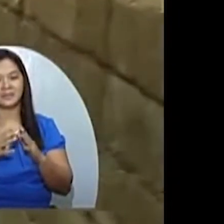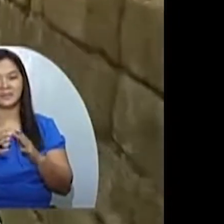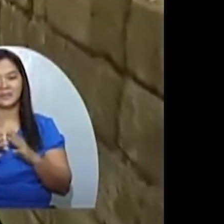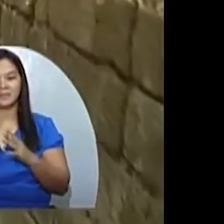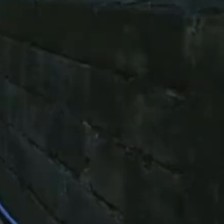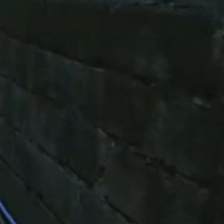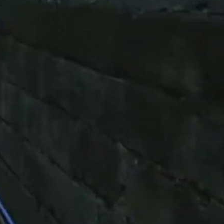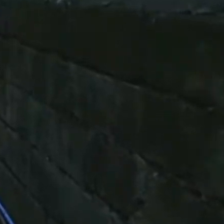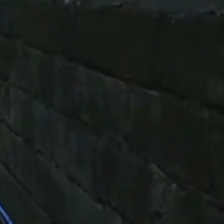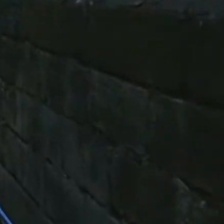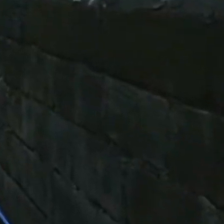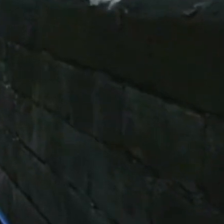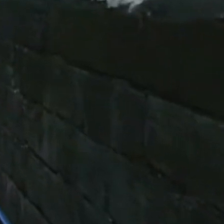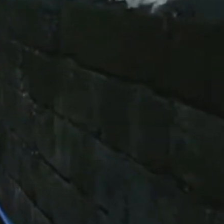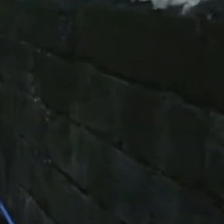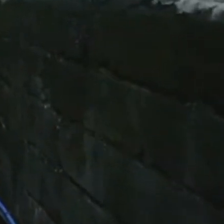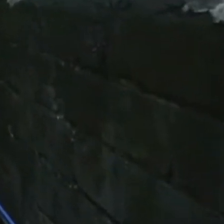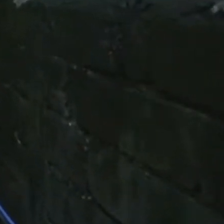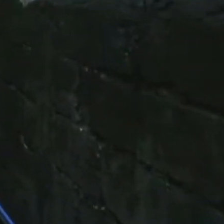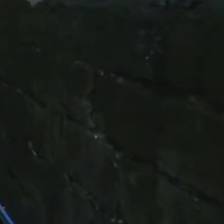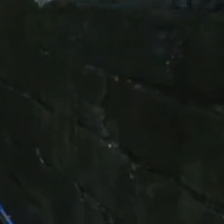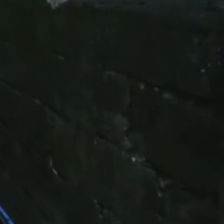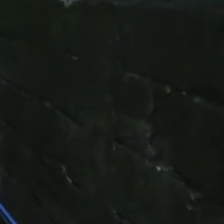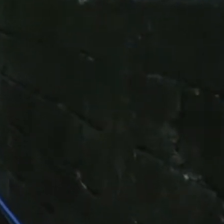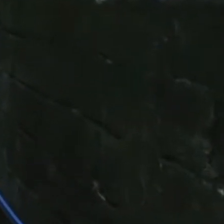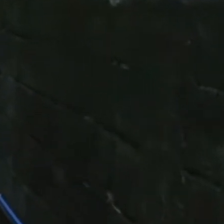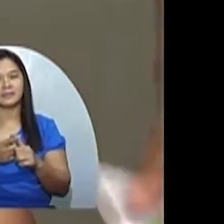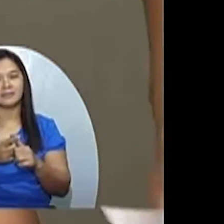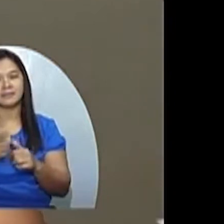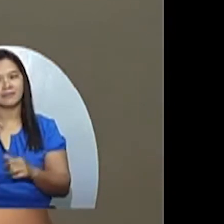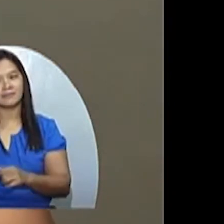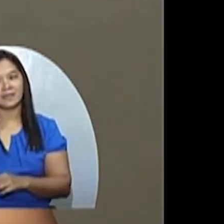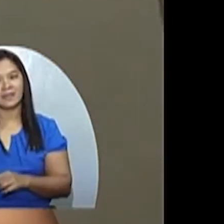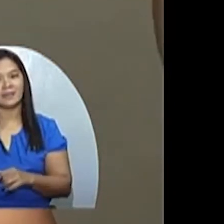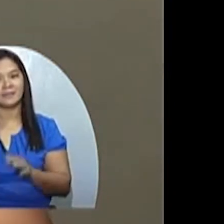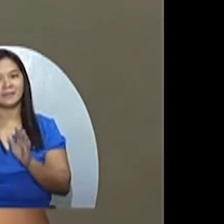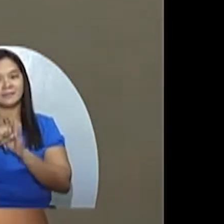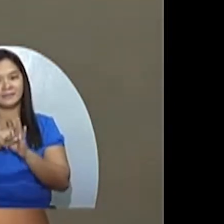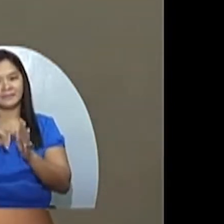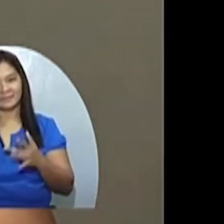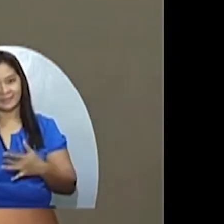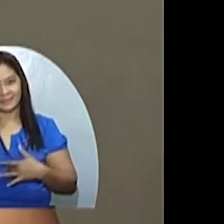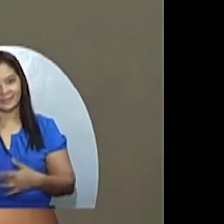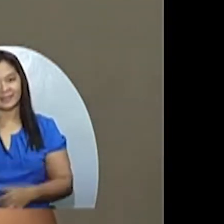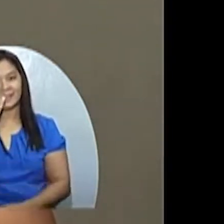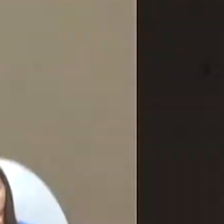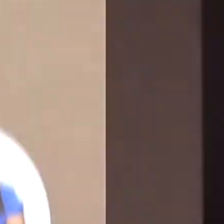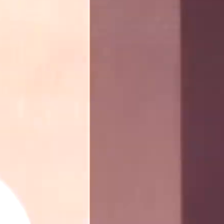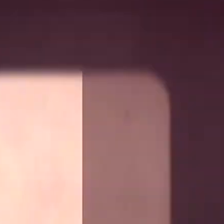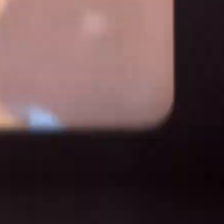kami yung paglaki niya hindi normal, parang maliit siya, ganun.